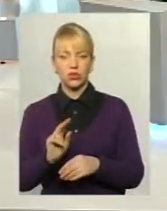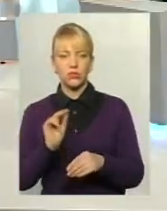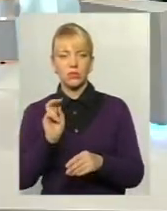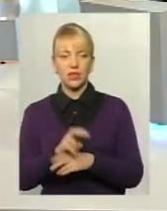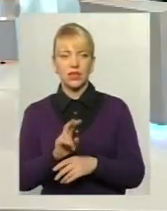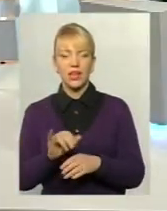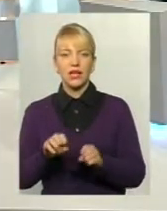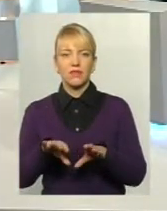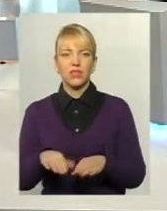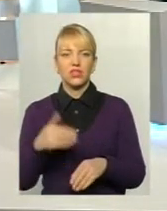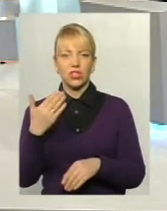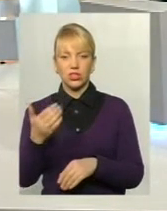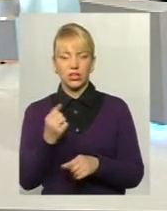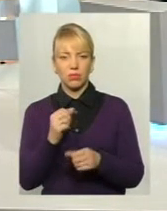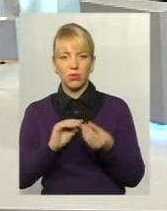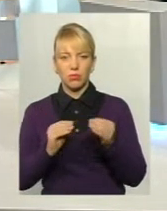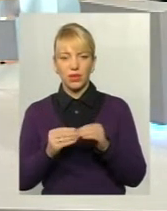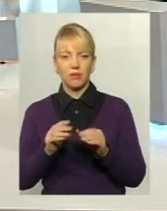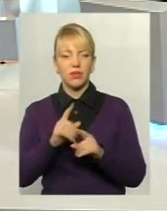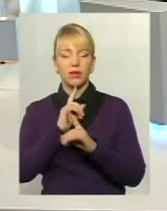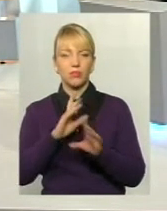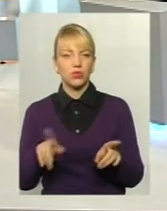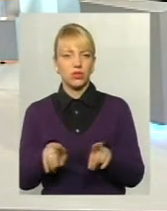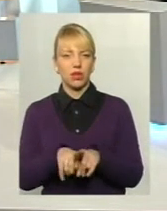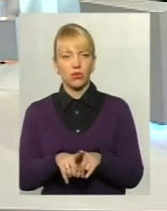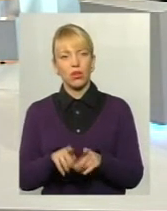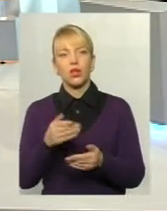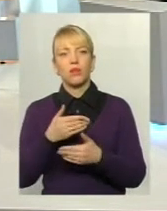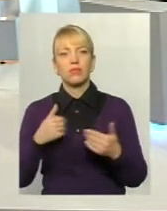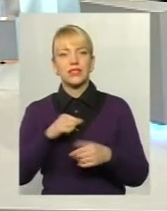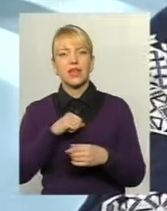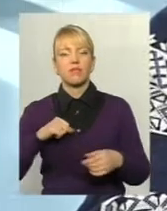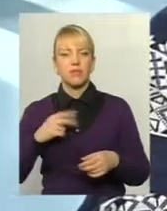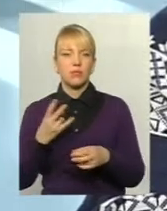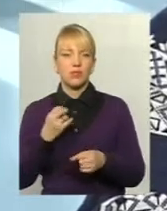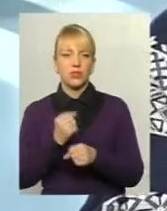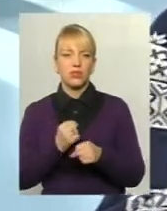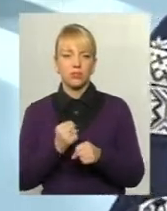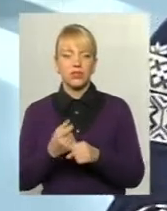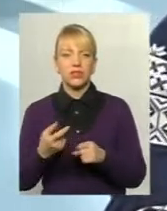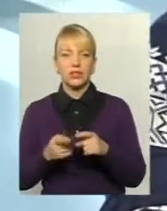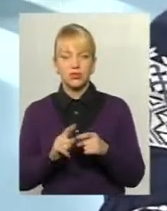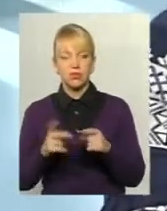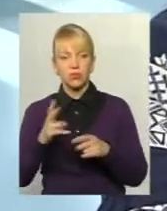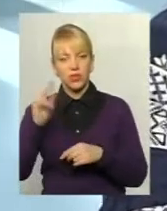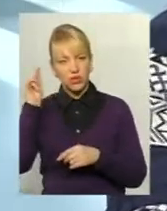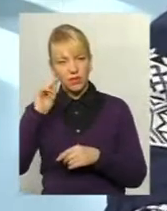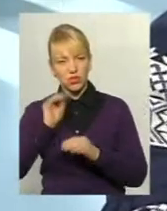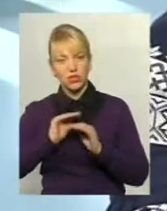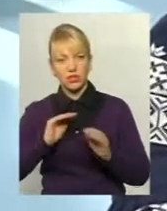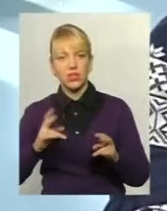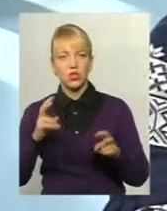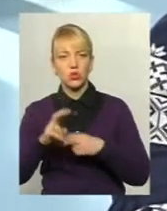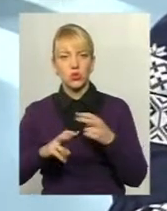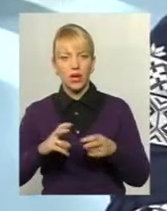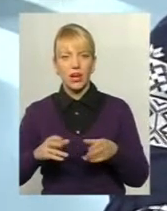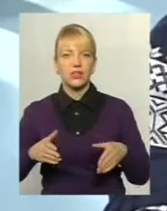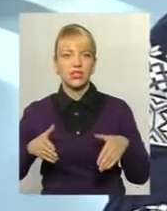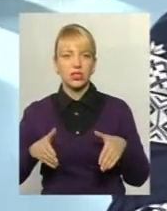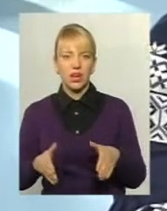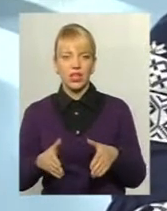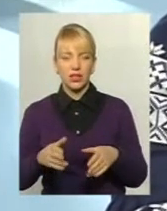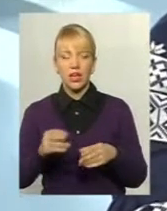роботу. І вирішить їхні не проблеми. Не буде, на жаль, такого. Ми самі це маємо робити. І ми повинні цьому навчити дітей, шукати шляхи